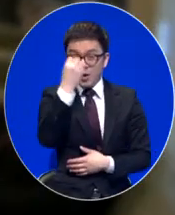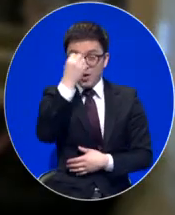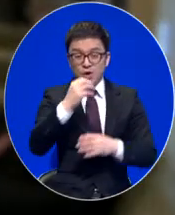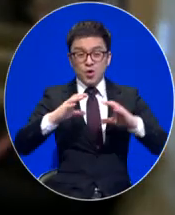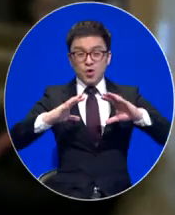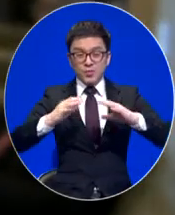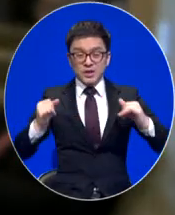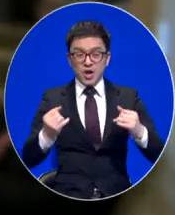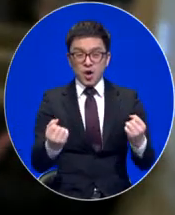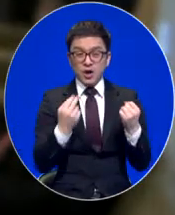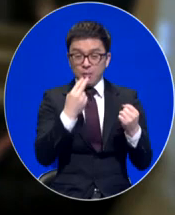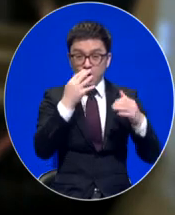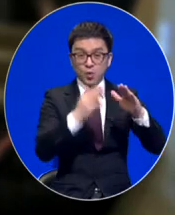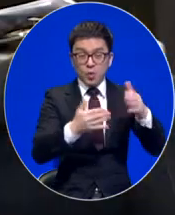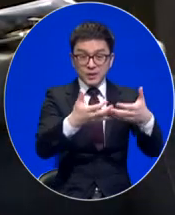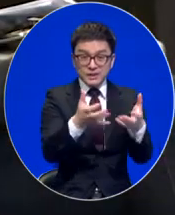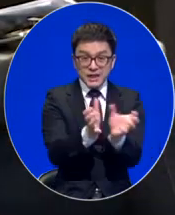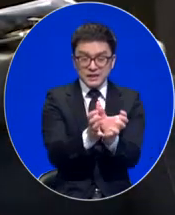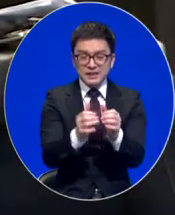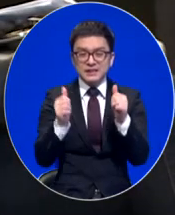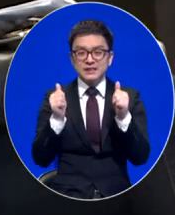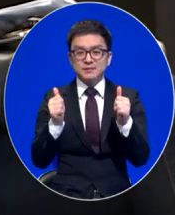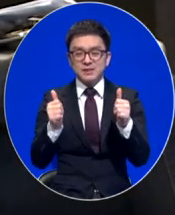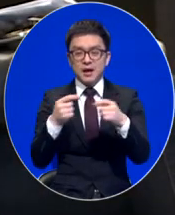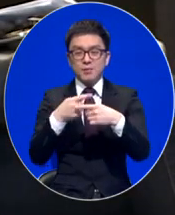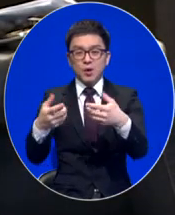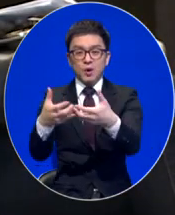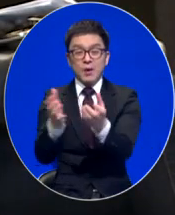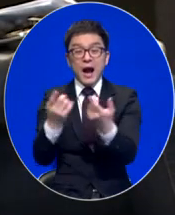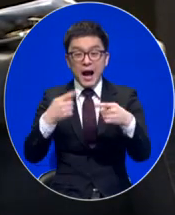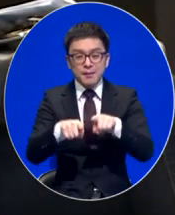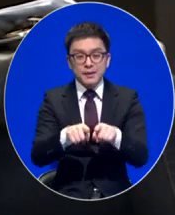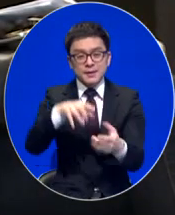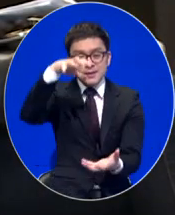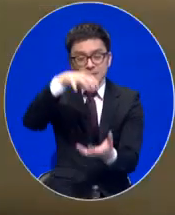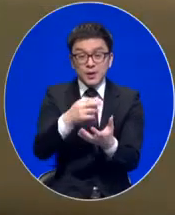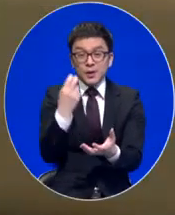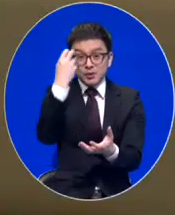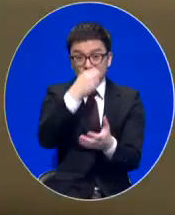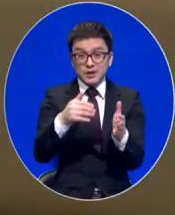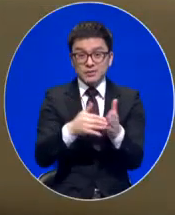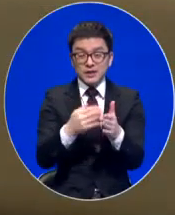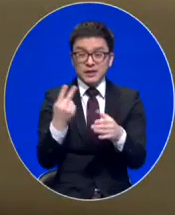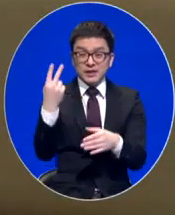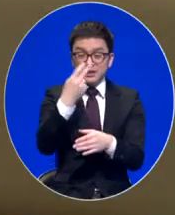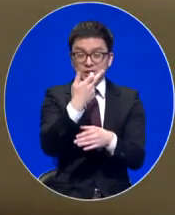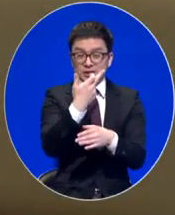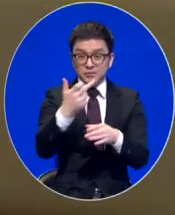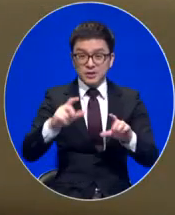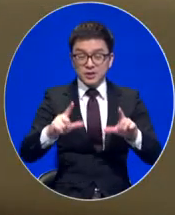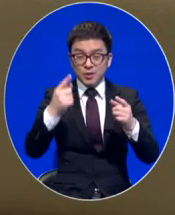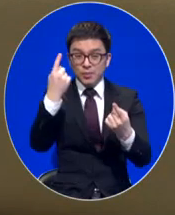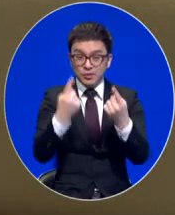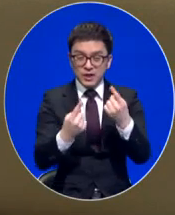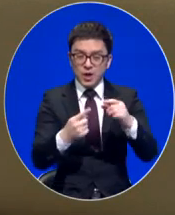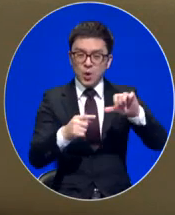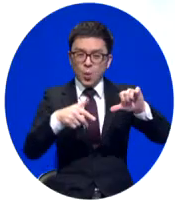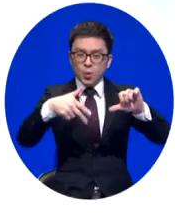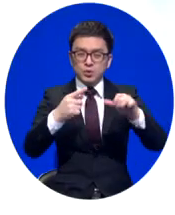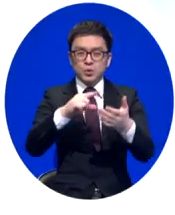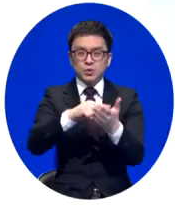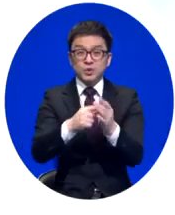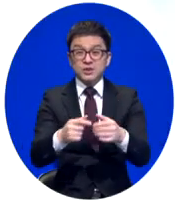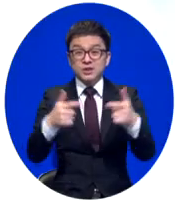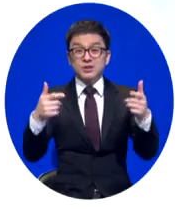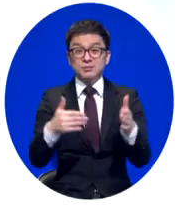과 건강보험 심사평가원 2집 때 한 결과로 2016년 보다 7.6 8% 약 5조원 정도 증가했습니다